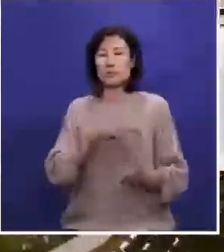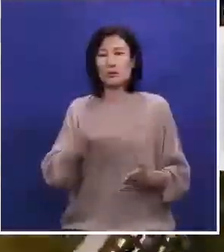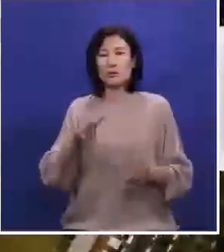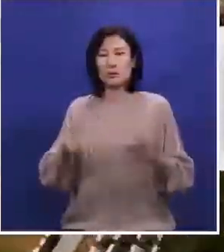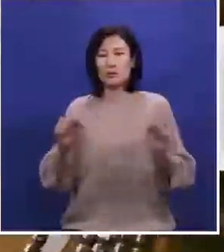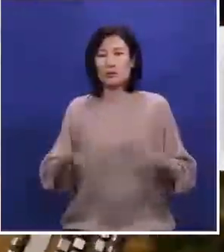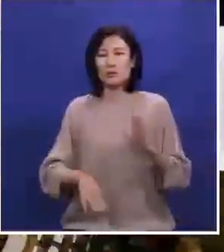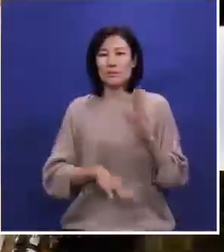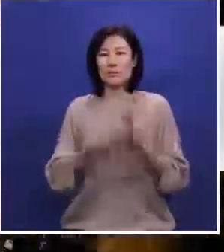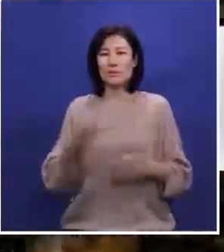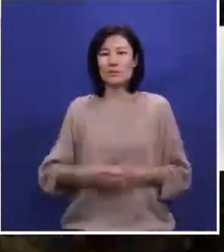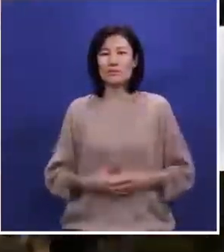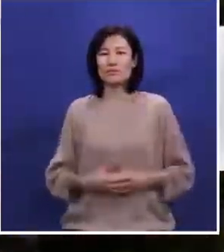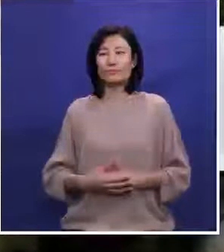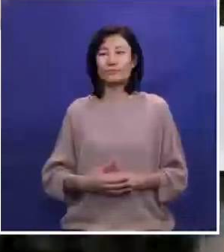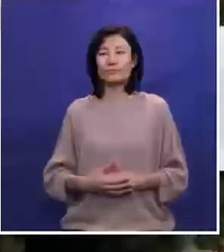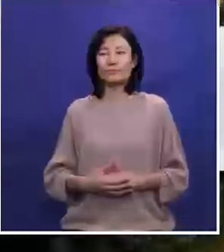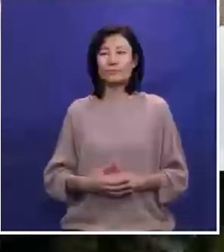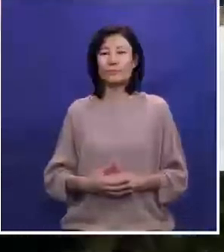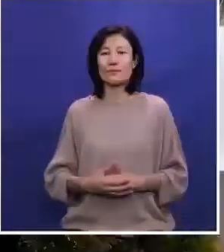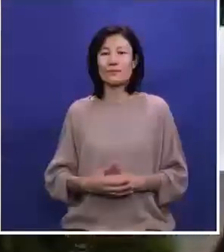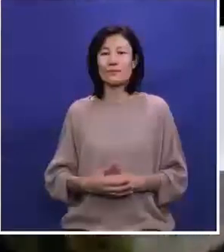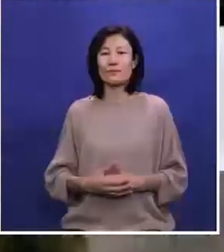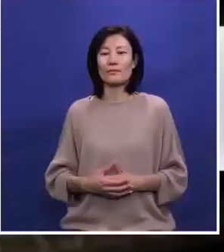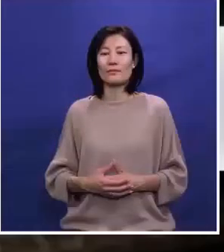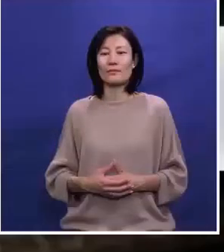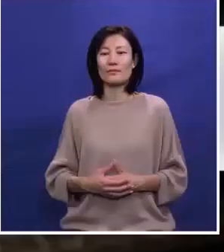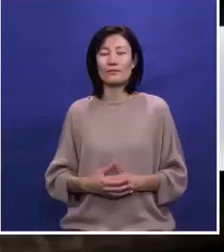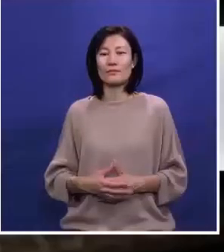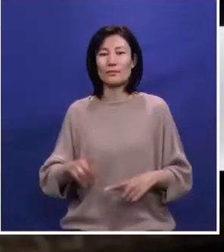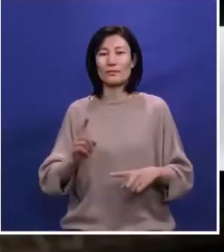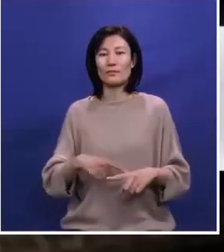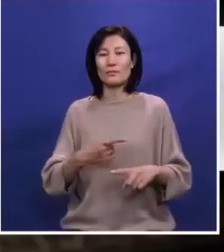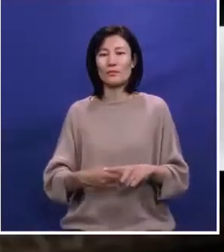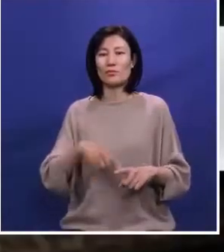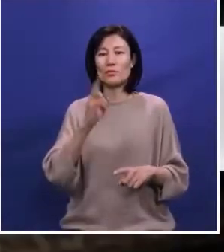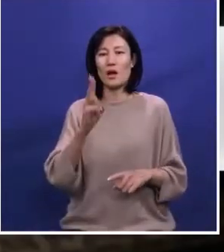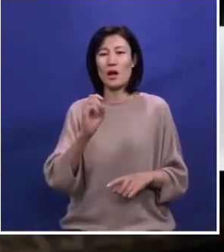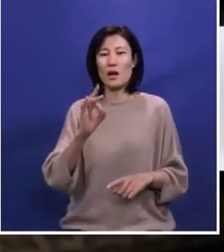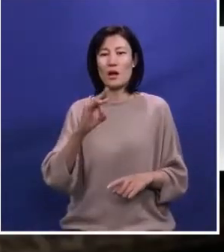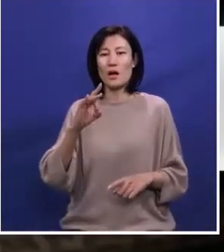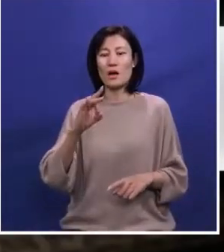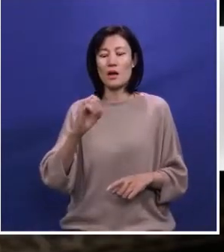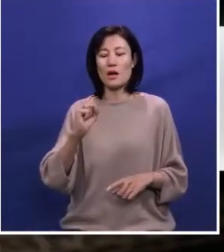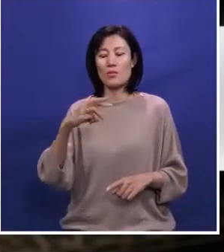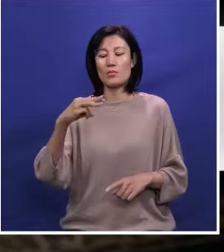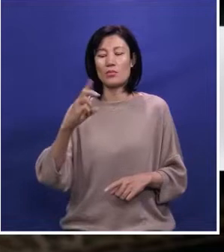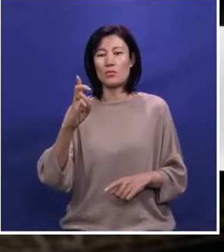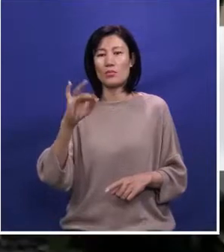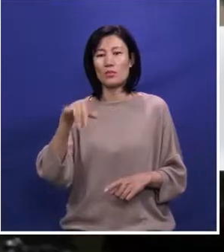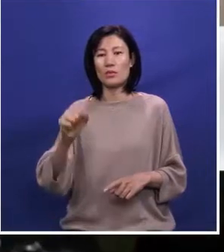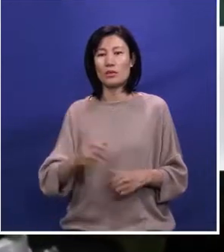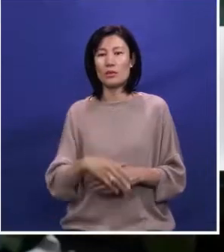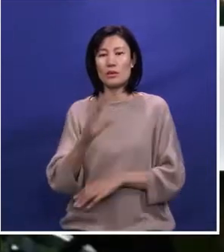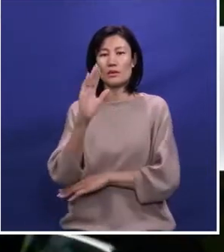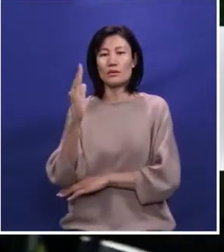тұр. Тағы ерекшелігі мынау дарақ терегі. Бұл Қарабура әуленің талы деп атайды. Бұл